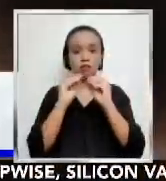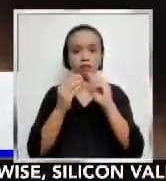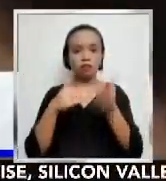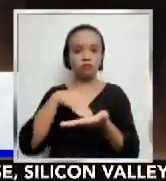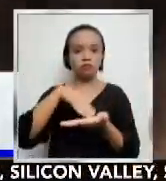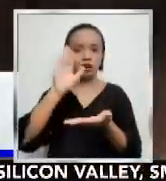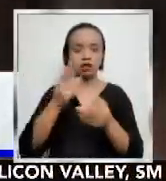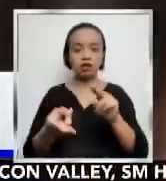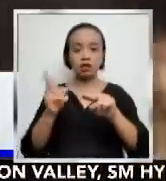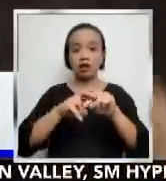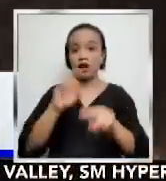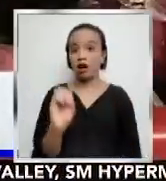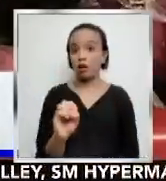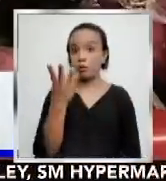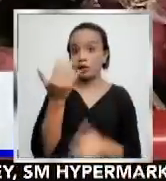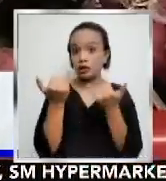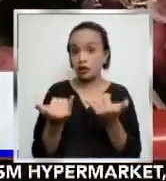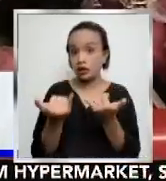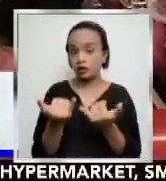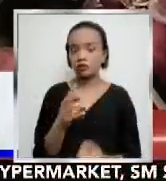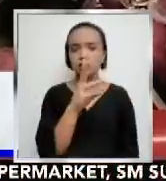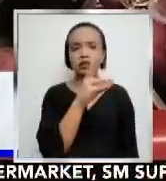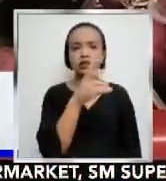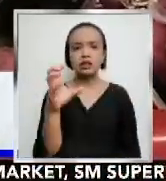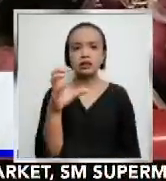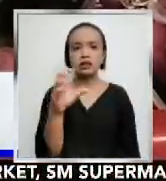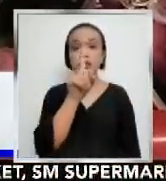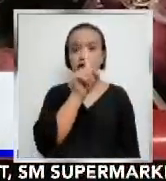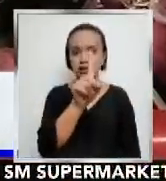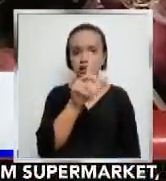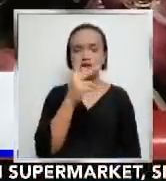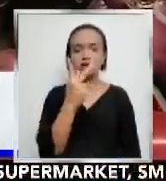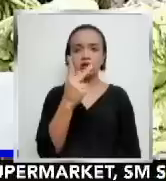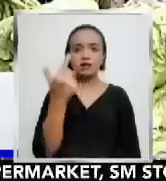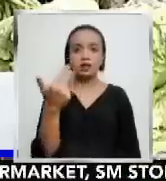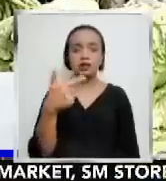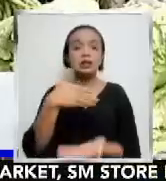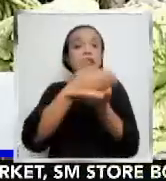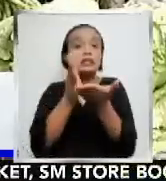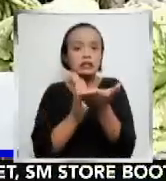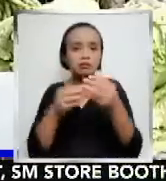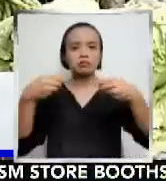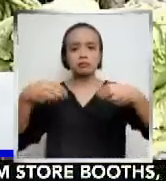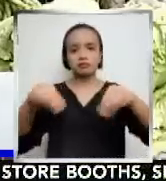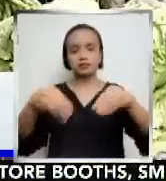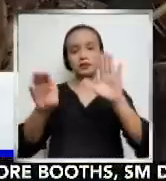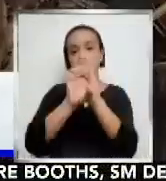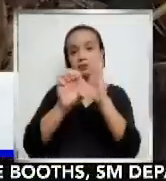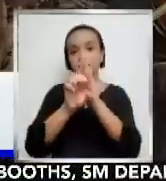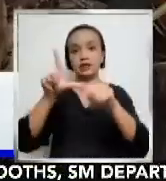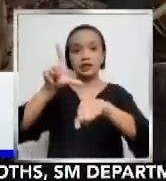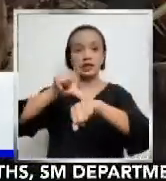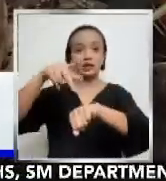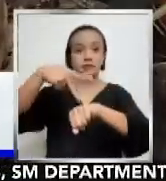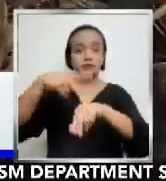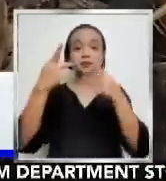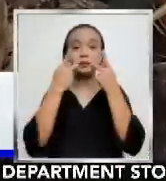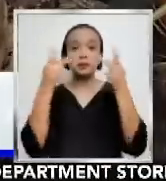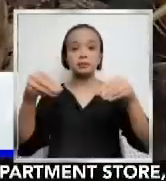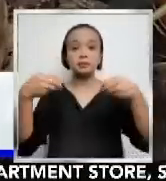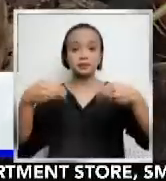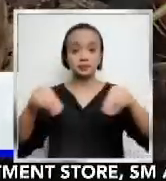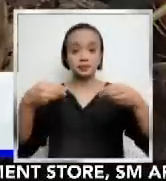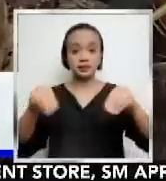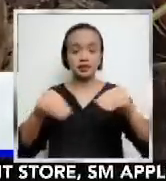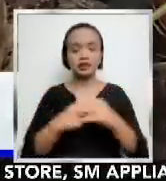na ngayon sa 600 pesos kada kilo sa ilang pamilihan tulad sa Las Piñas Public Market base sa pinakahuling